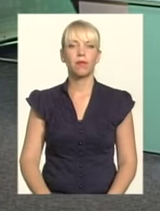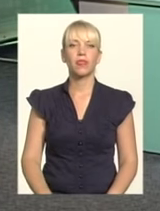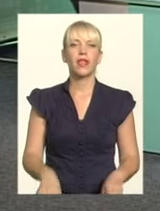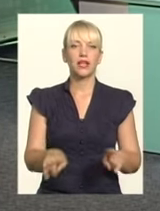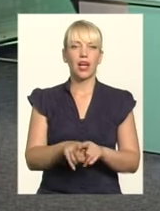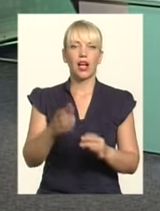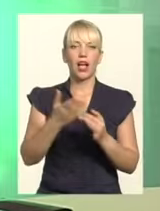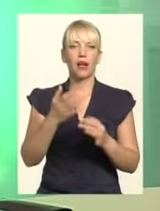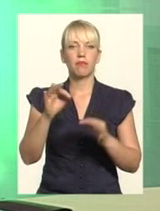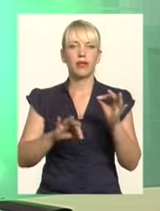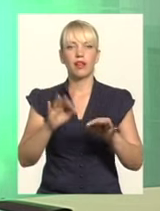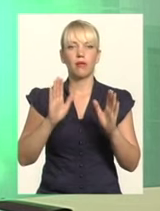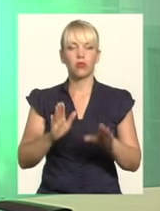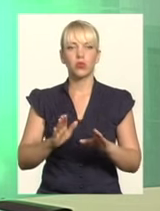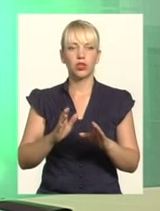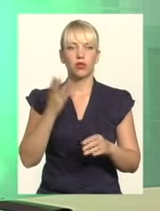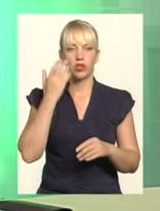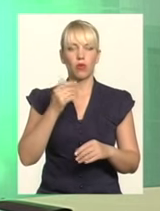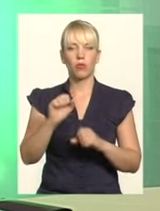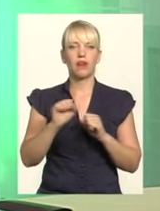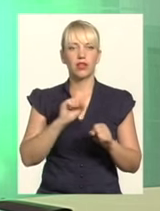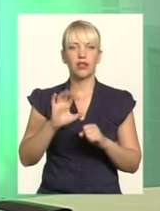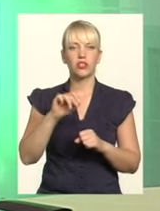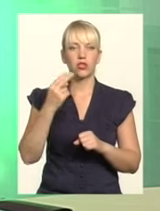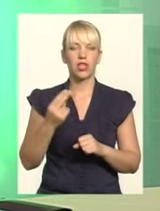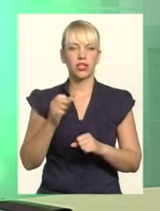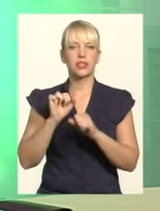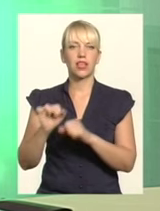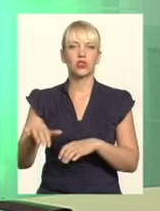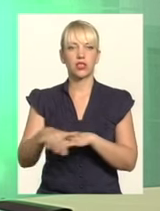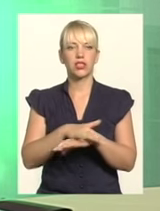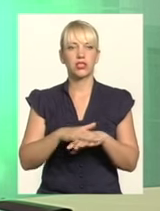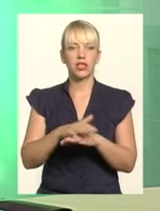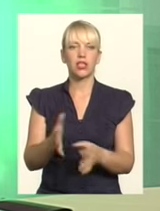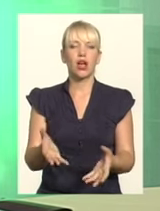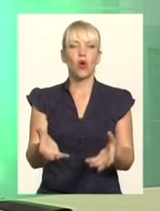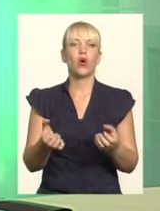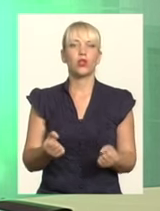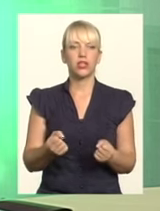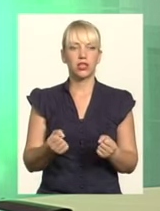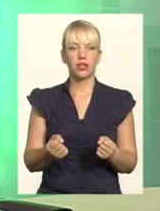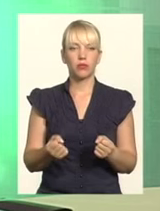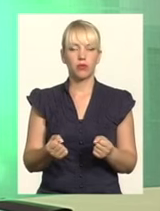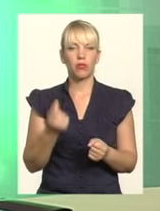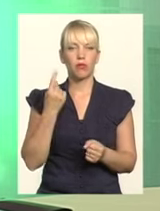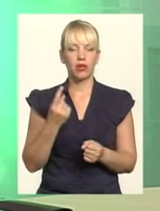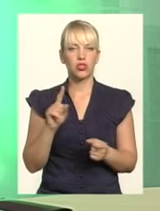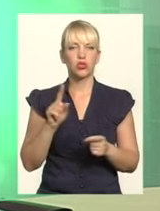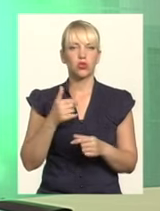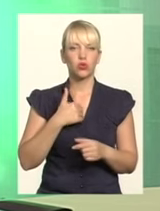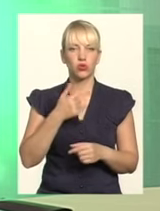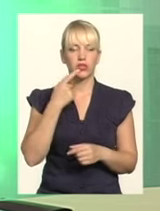Така пільга, значить, коли управління соціального захисту населення отримає, ну, по-перше, хочу сказати,